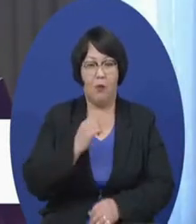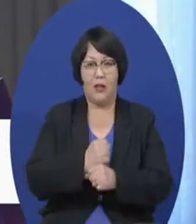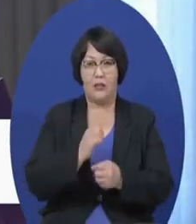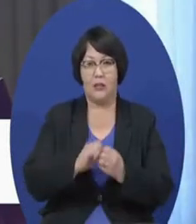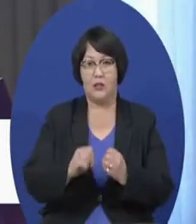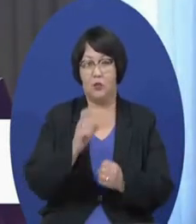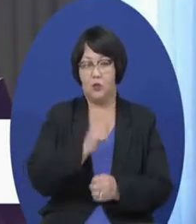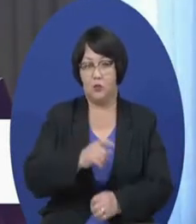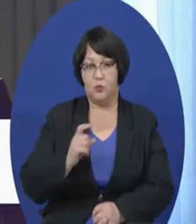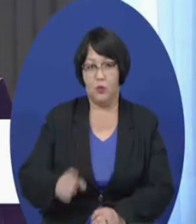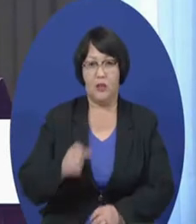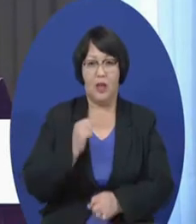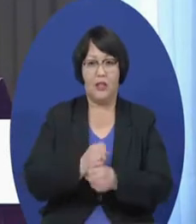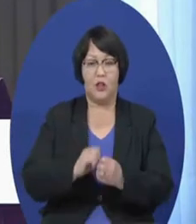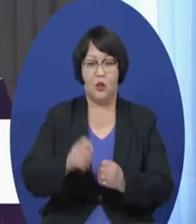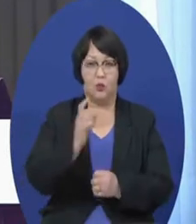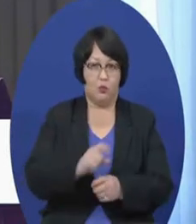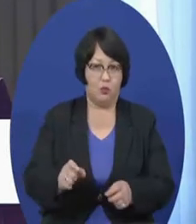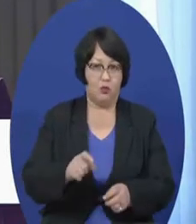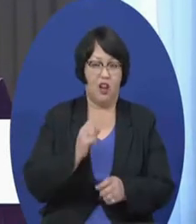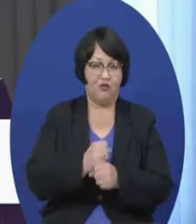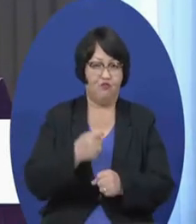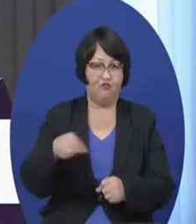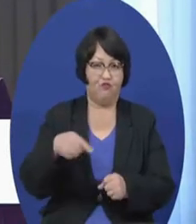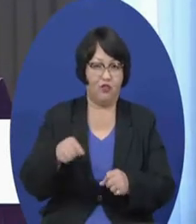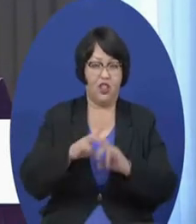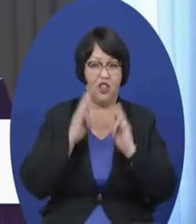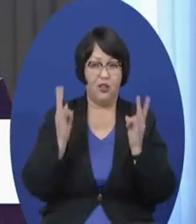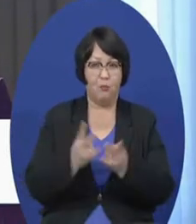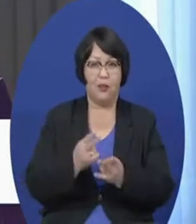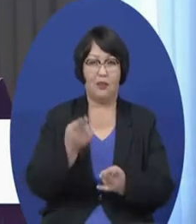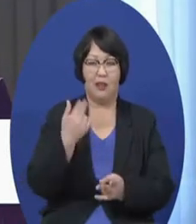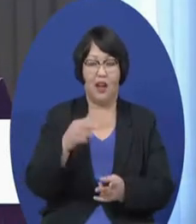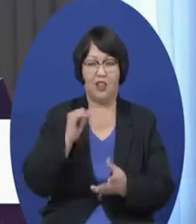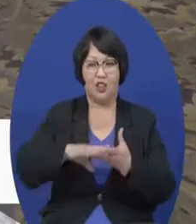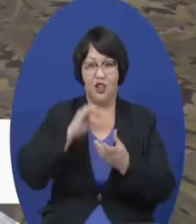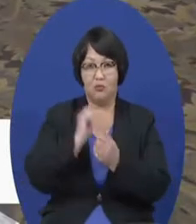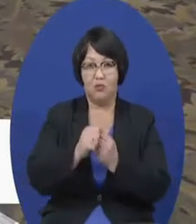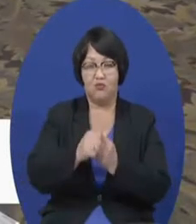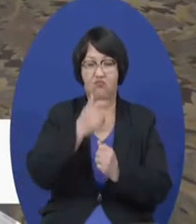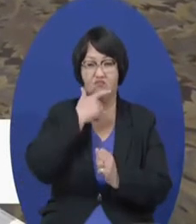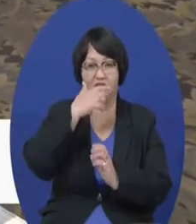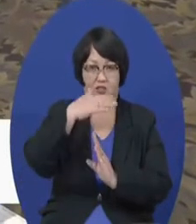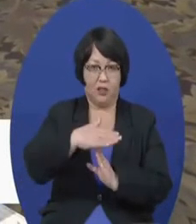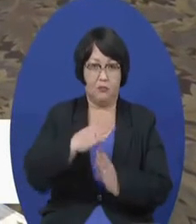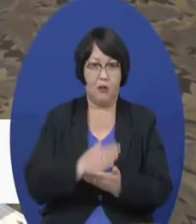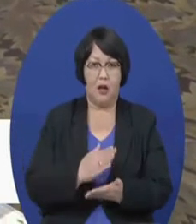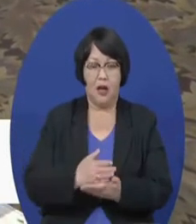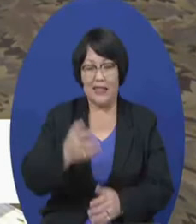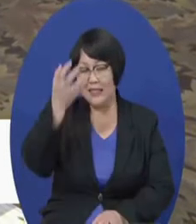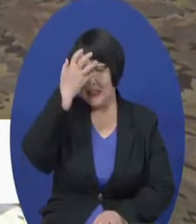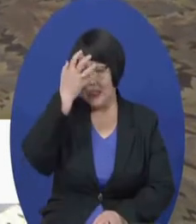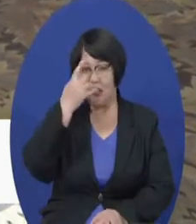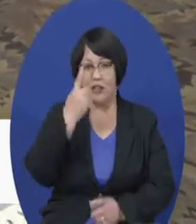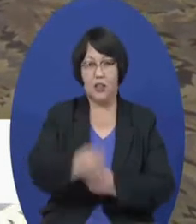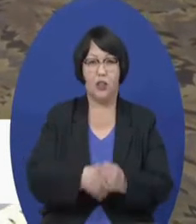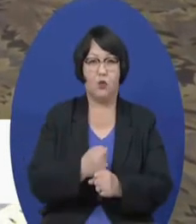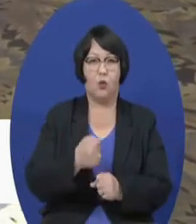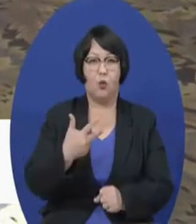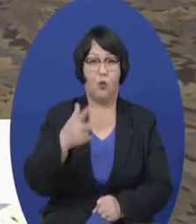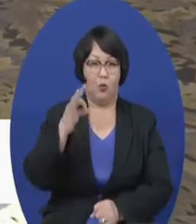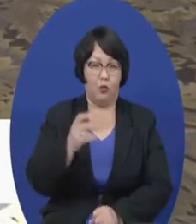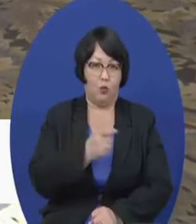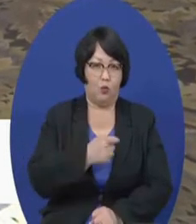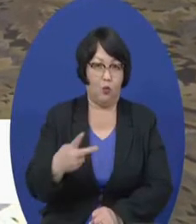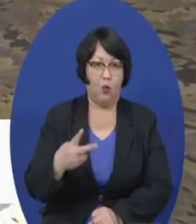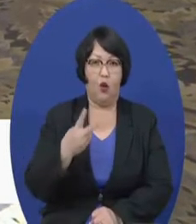байгаа улсуудын ажилчдын нийгмийн даатгалын шимтгэл мөн одоо тасрах байдалд ирсэн. Засгийн газрын хувьд жилийн 3%